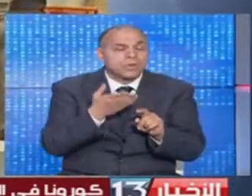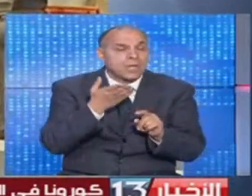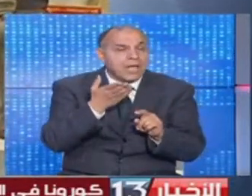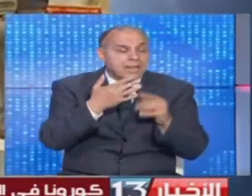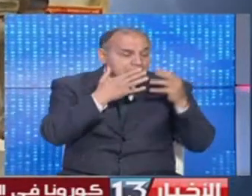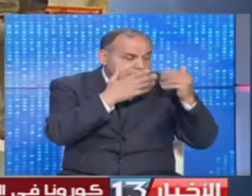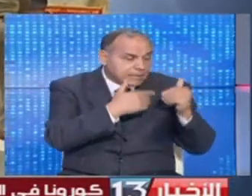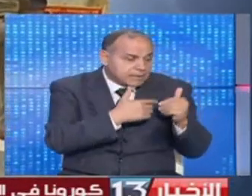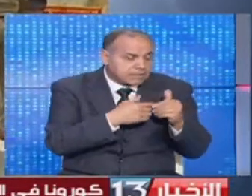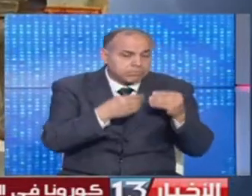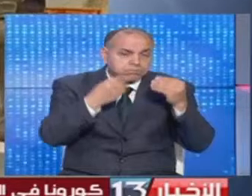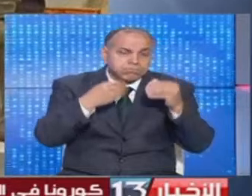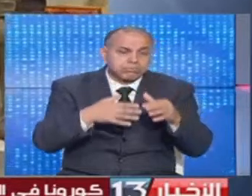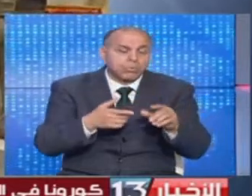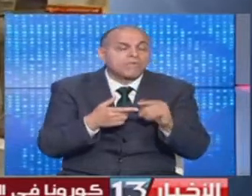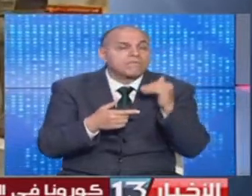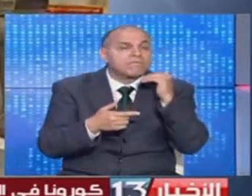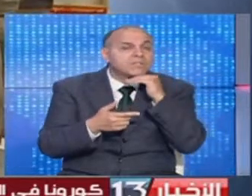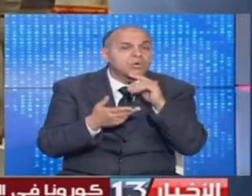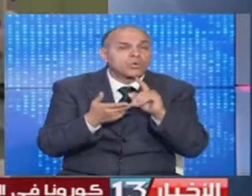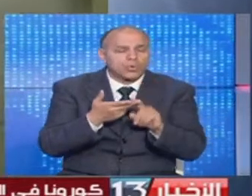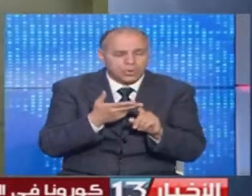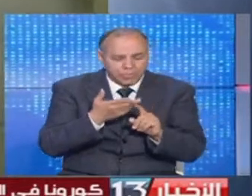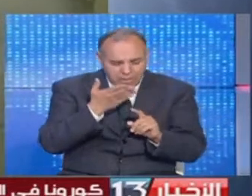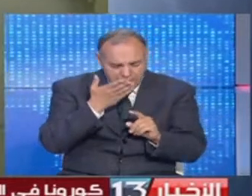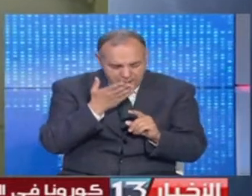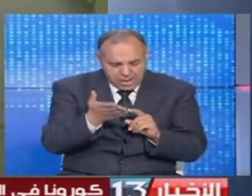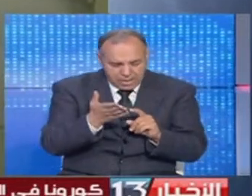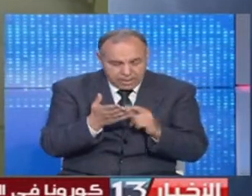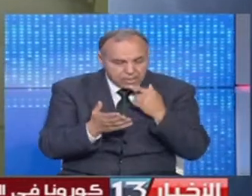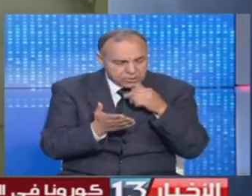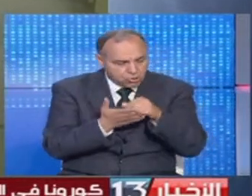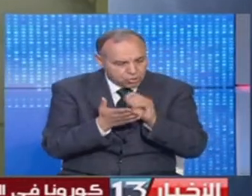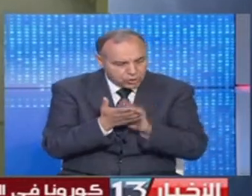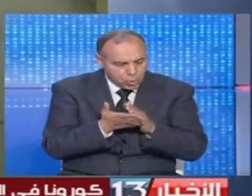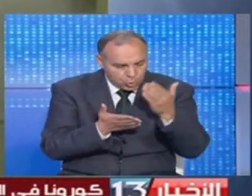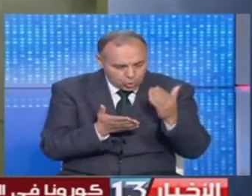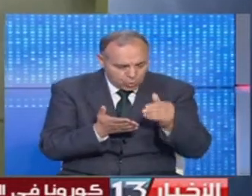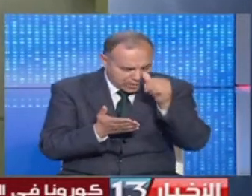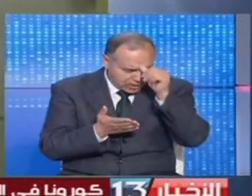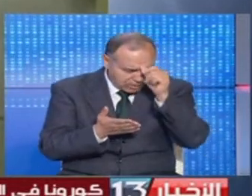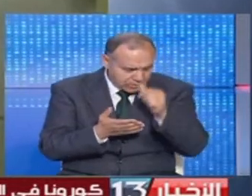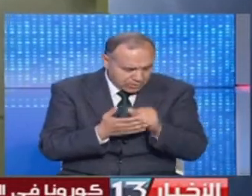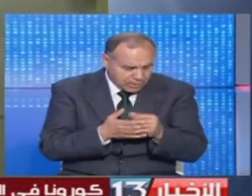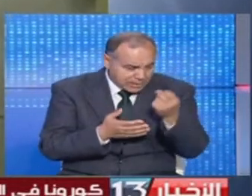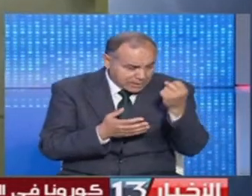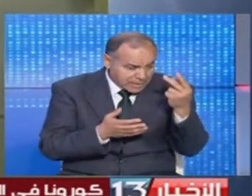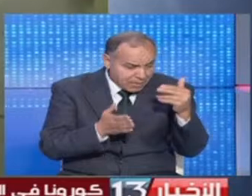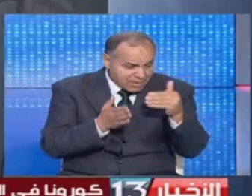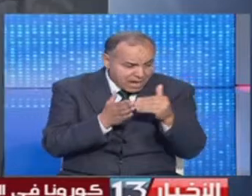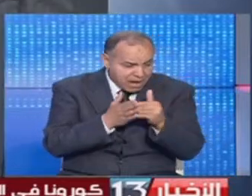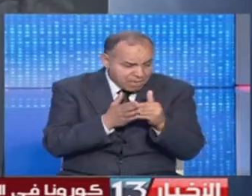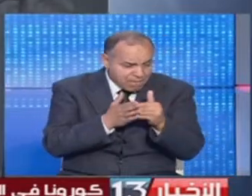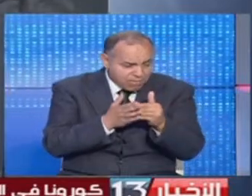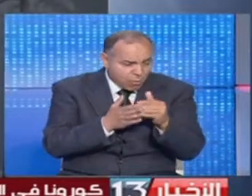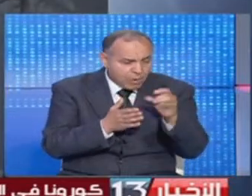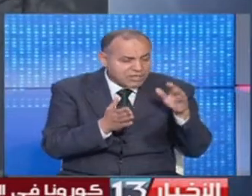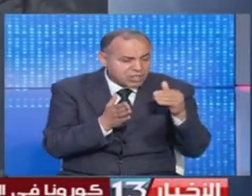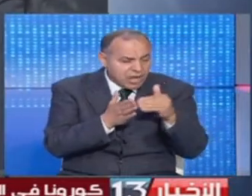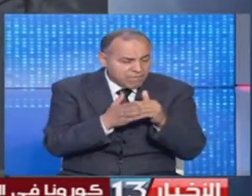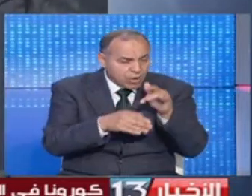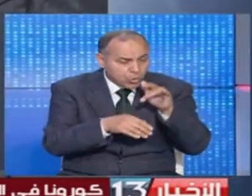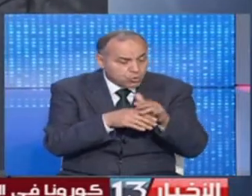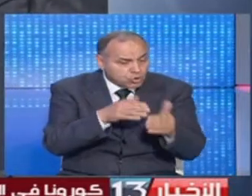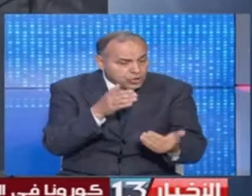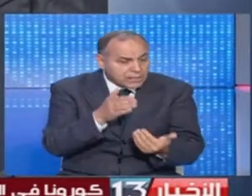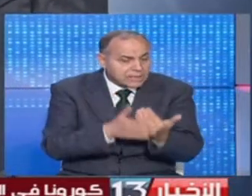نتائجها التدهور السريع الوضع الصحي في الهند التي سجلت اليوم ما يقارب ثلاثمائه وخمسه عشر الف اصابه